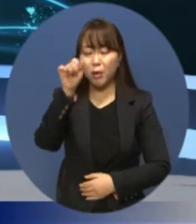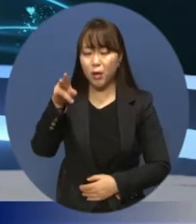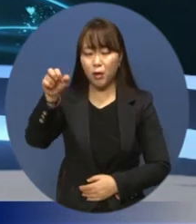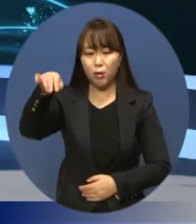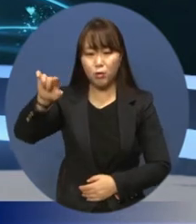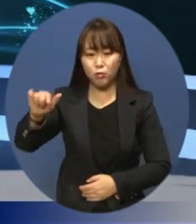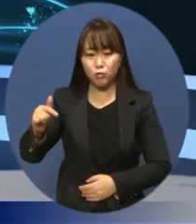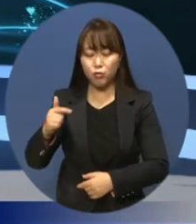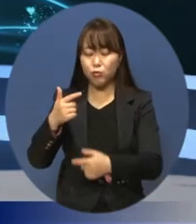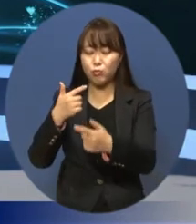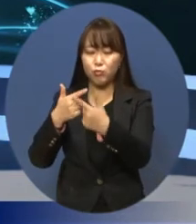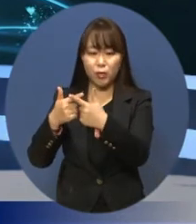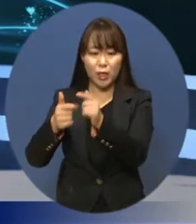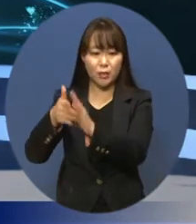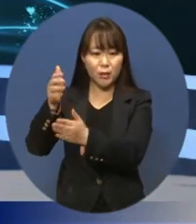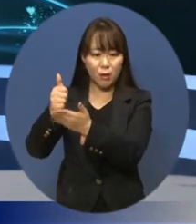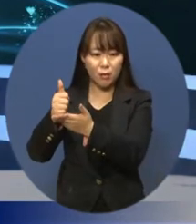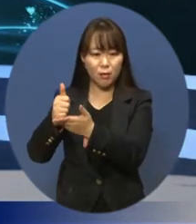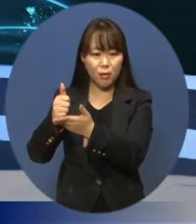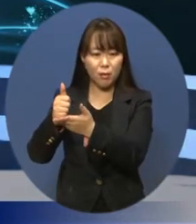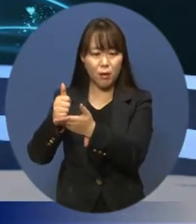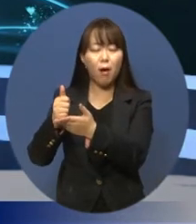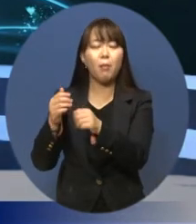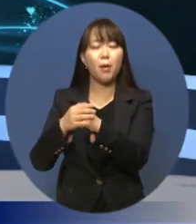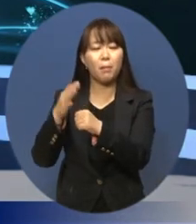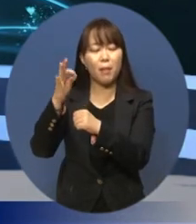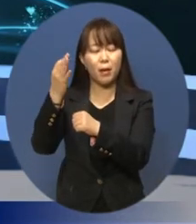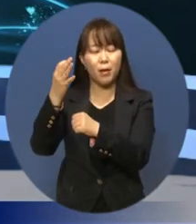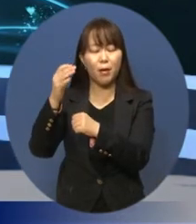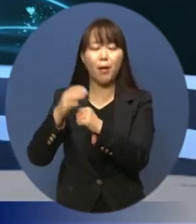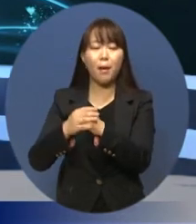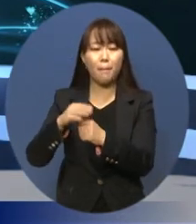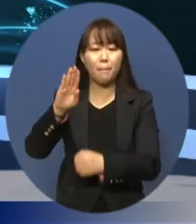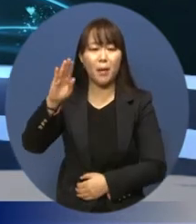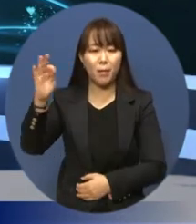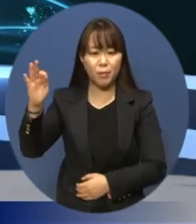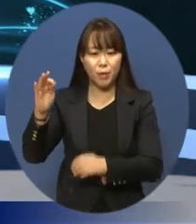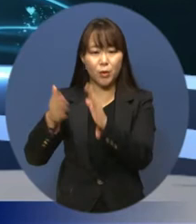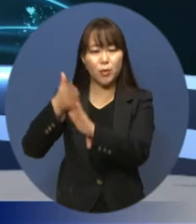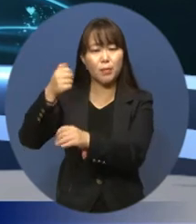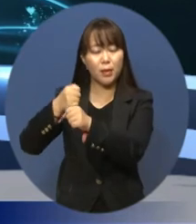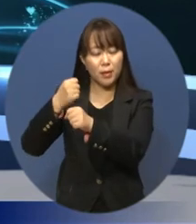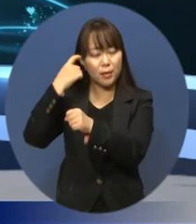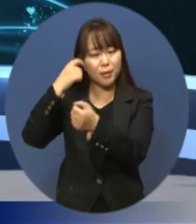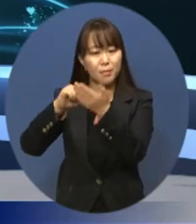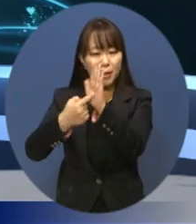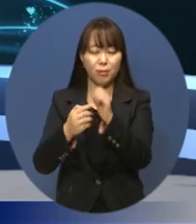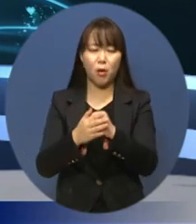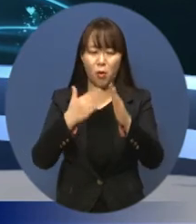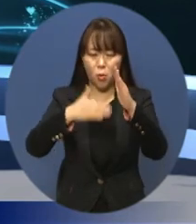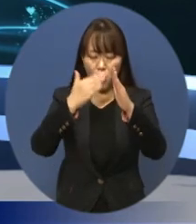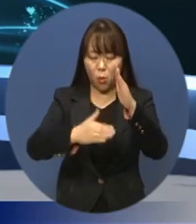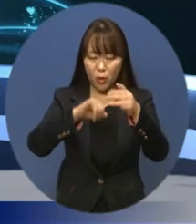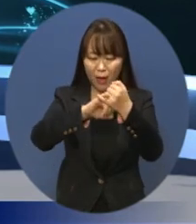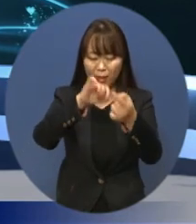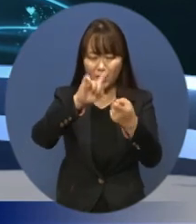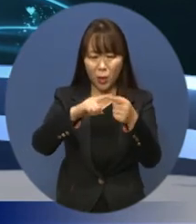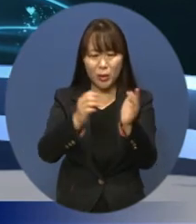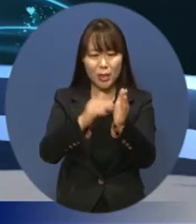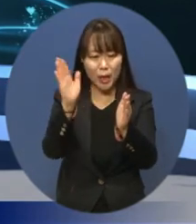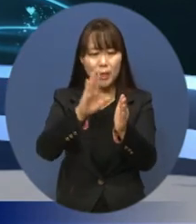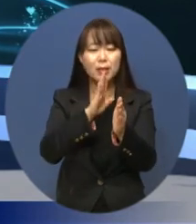박형준 부산 시장은 배리어프리 도시를 만들겠다는 의지를 보였는데요 0 여기만 그치지 않고 피부로